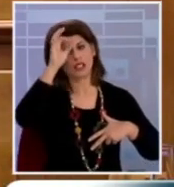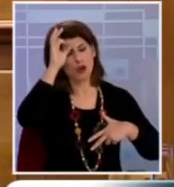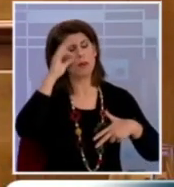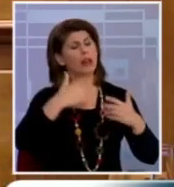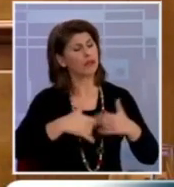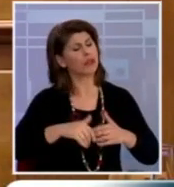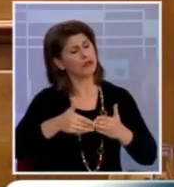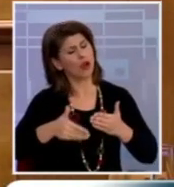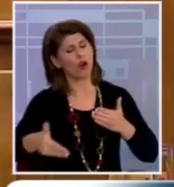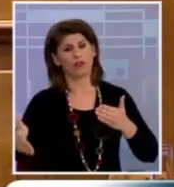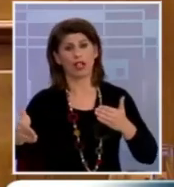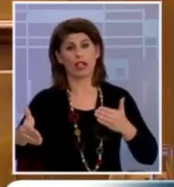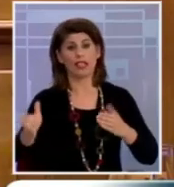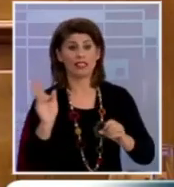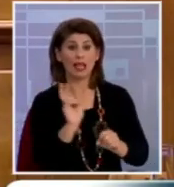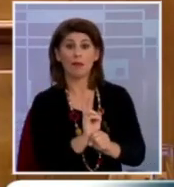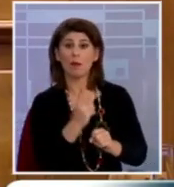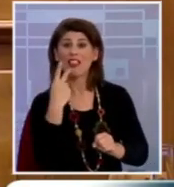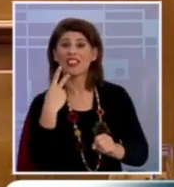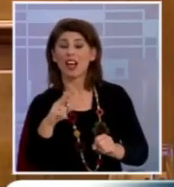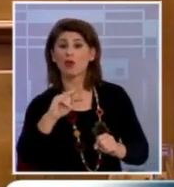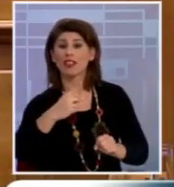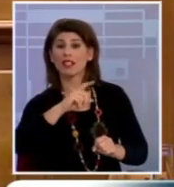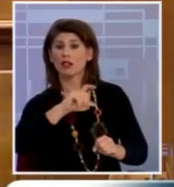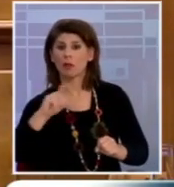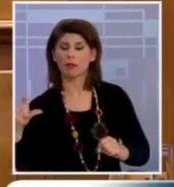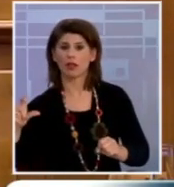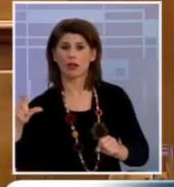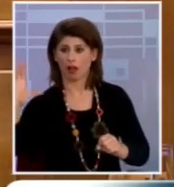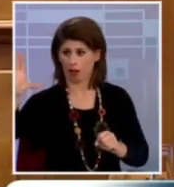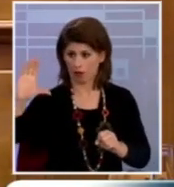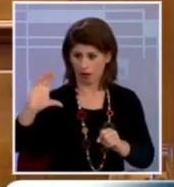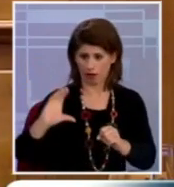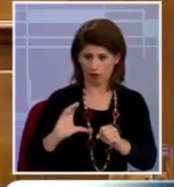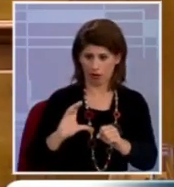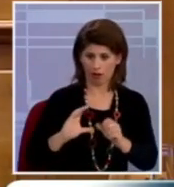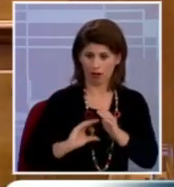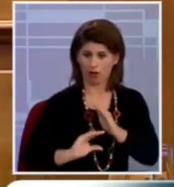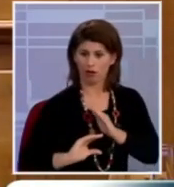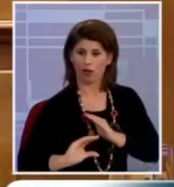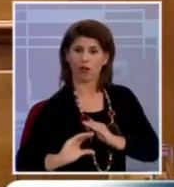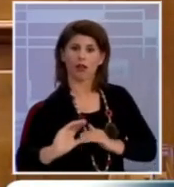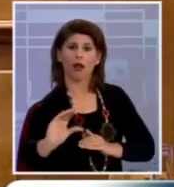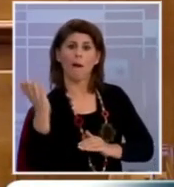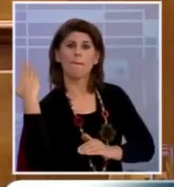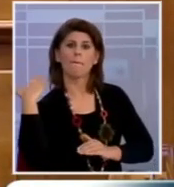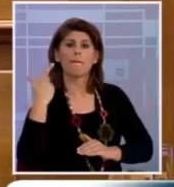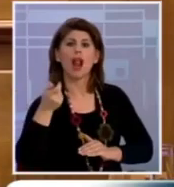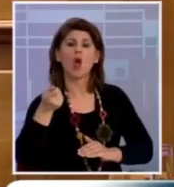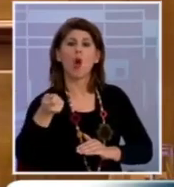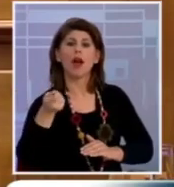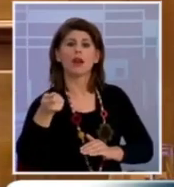κλπ. Τα υπόλοιπα 200 κατευθύνθηκαν στην αναχρηματοδότηση παλαιού χρέους, δηλαδή στη